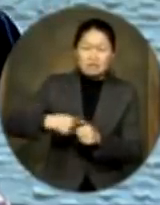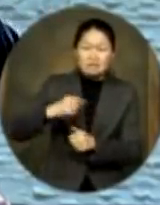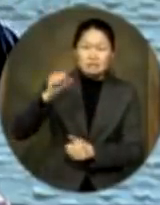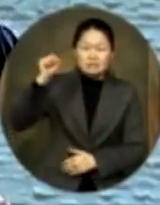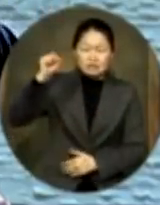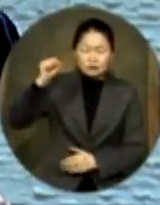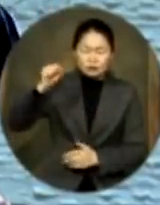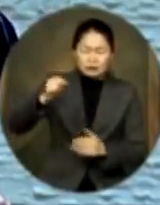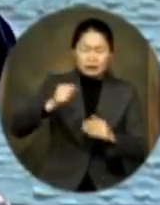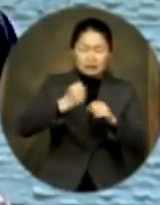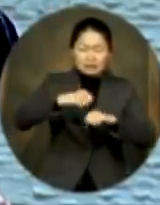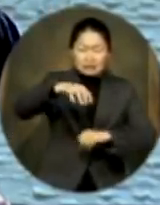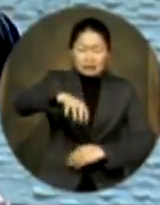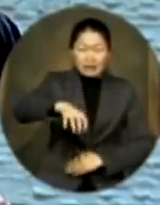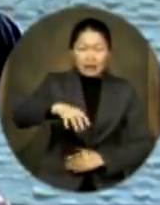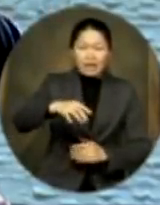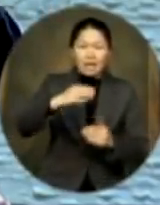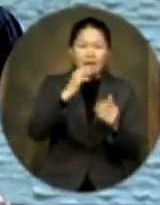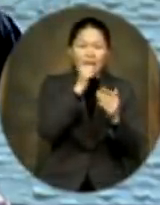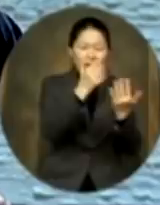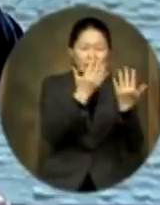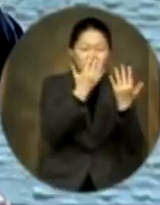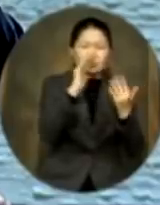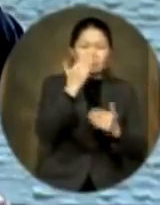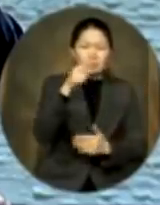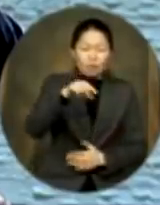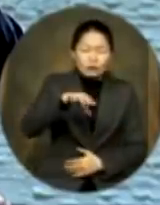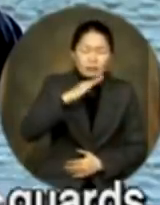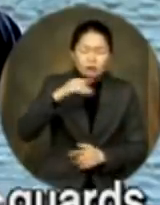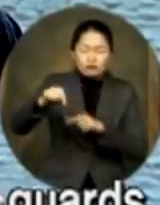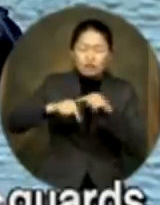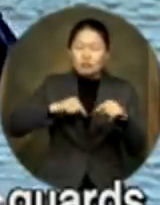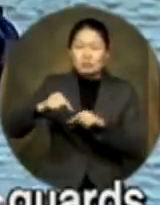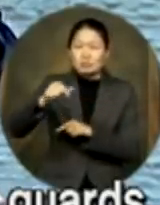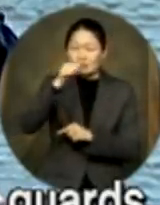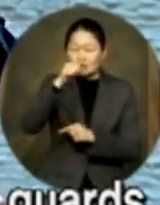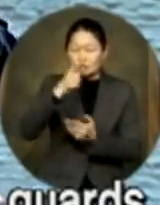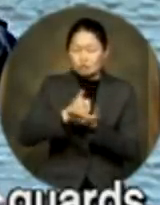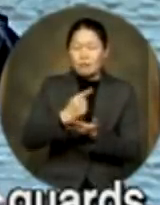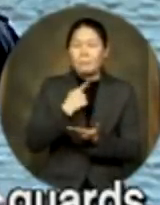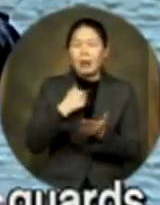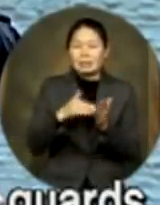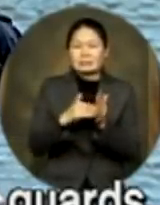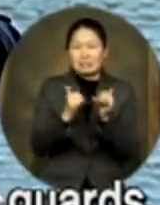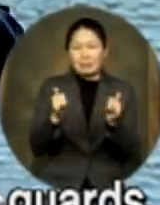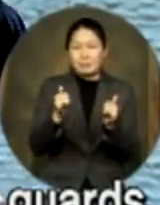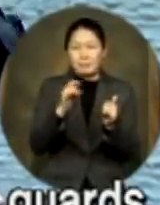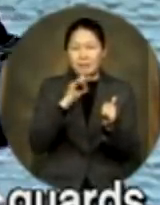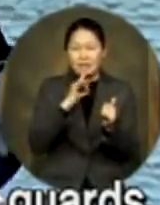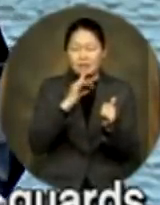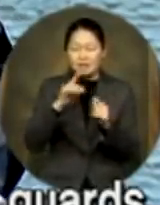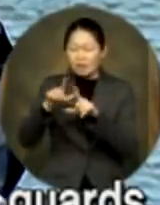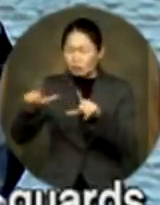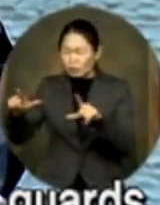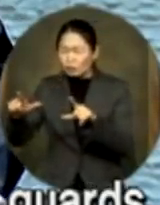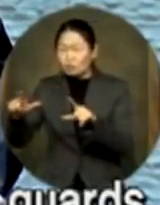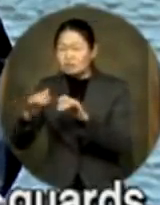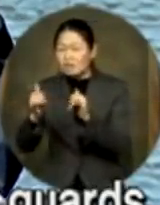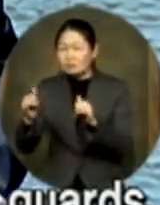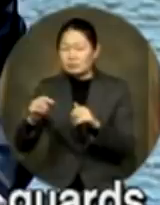2시 위례 뜰은 정 p 정치 본 과목 이예요 보통 범인들은 죄인들은 들어가지도 않는